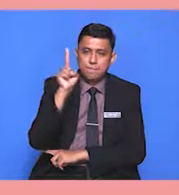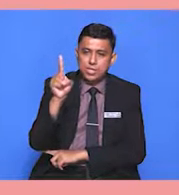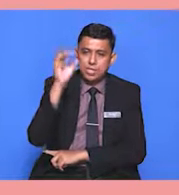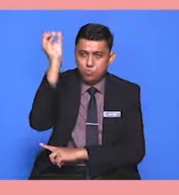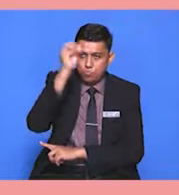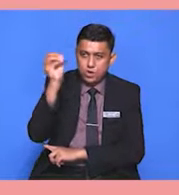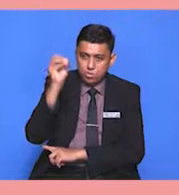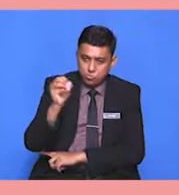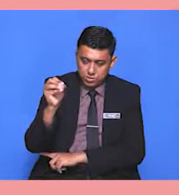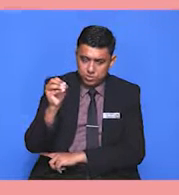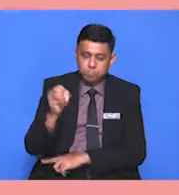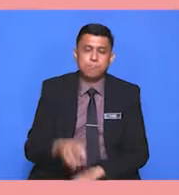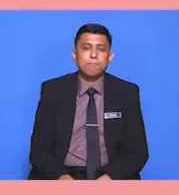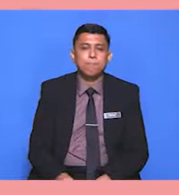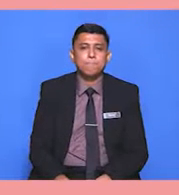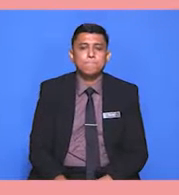1.81%.